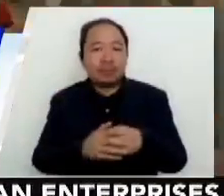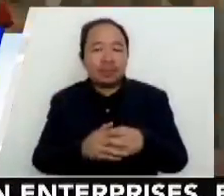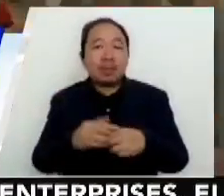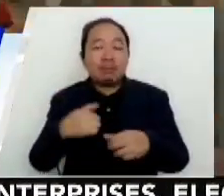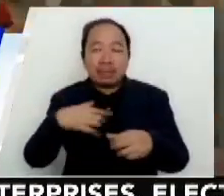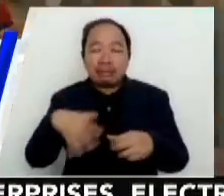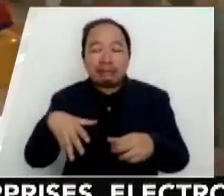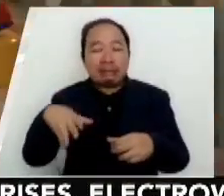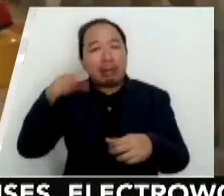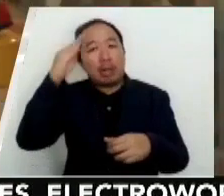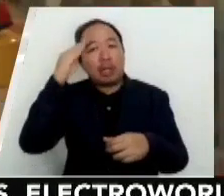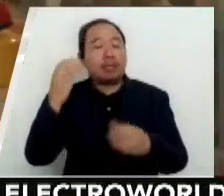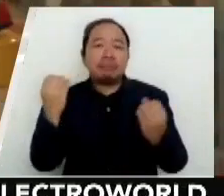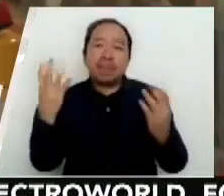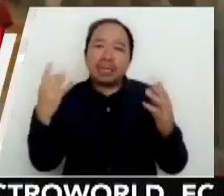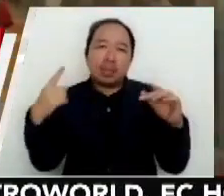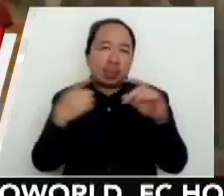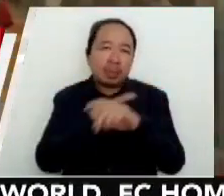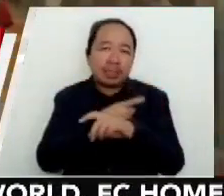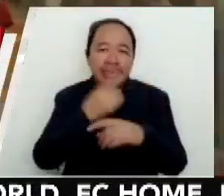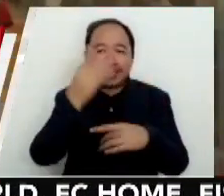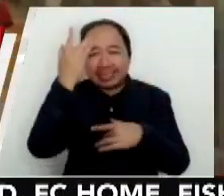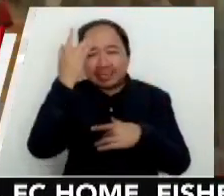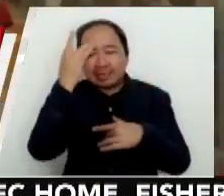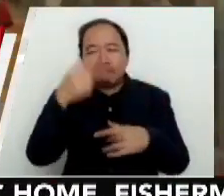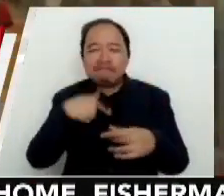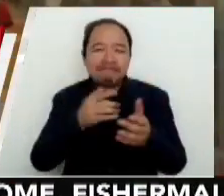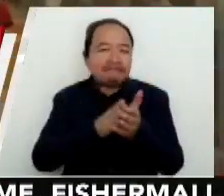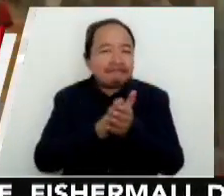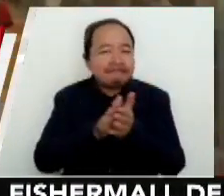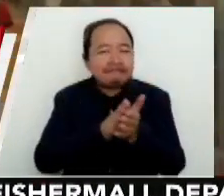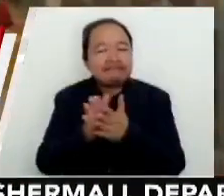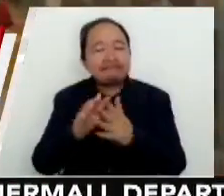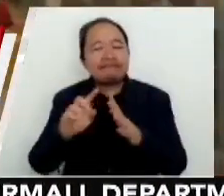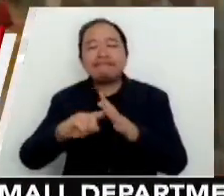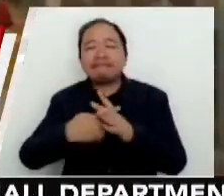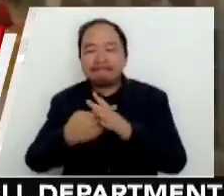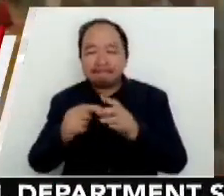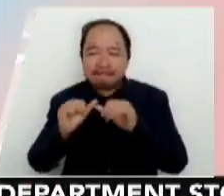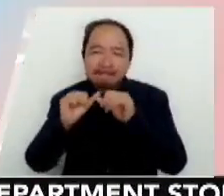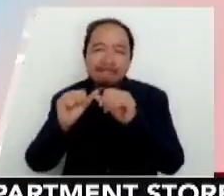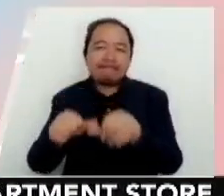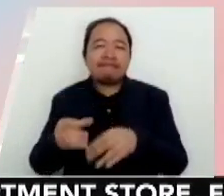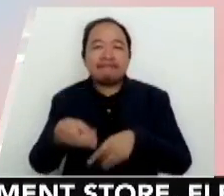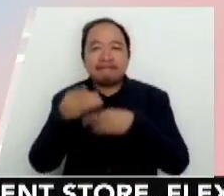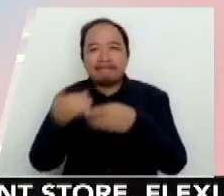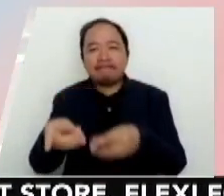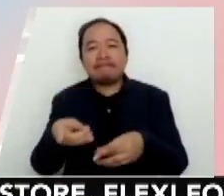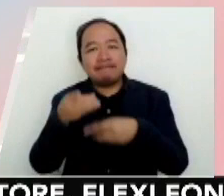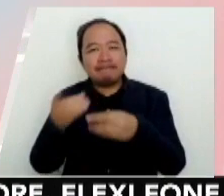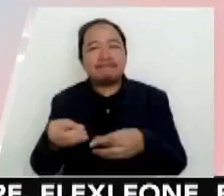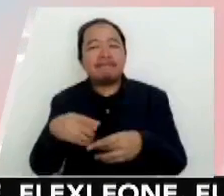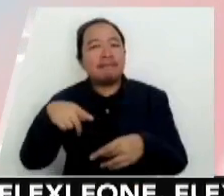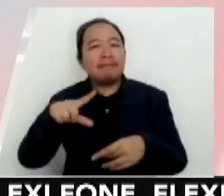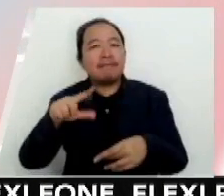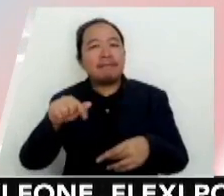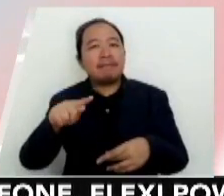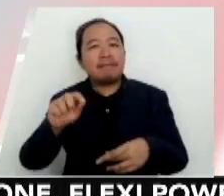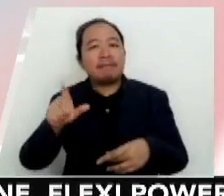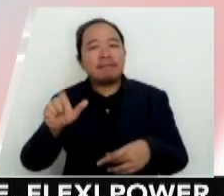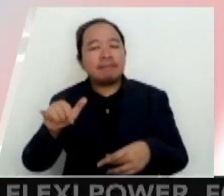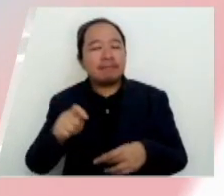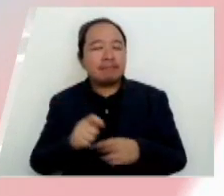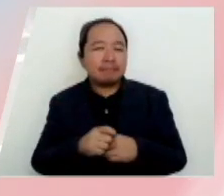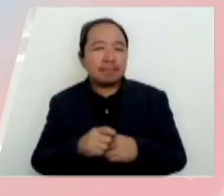na motivate na mag-start na tuloy-tuloy ng mag-donate ng platelets. Patuloy po tayong maging